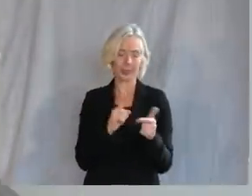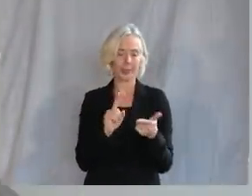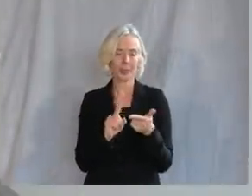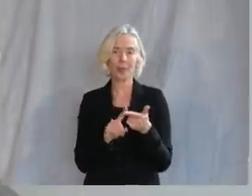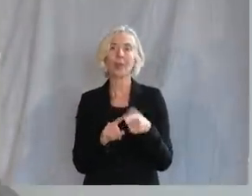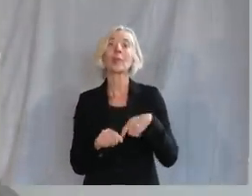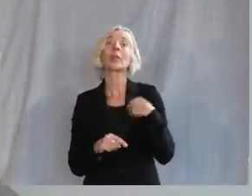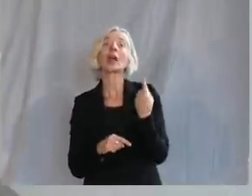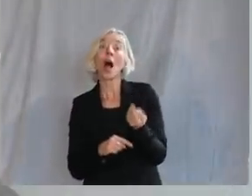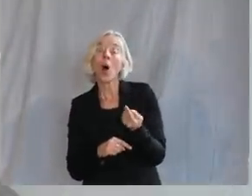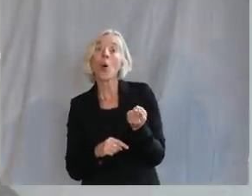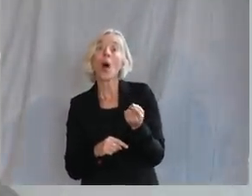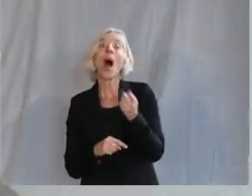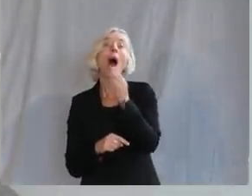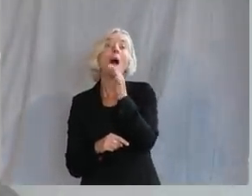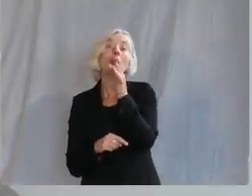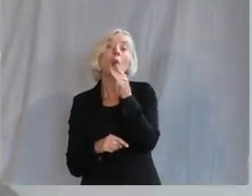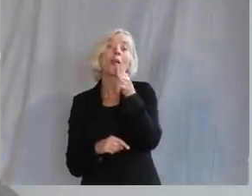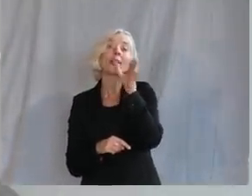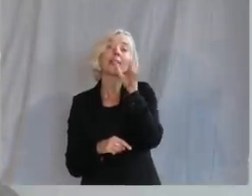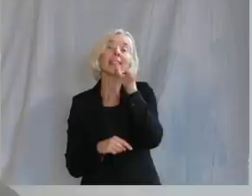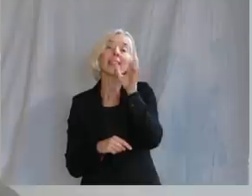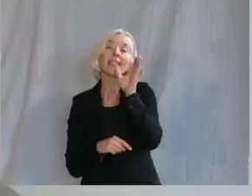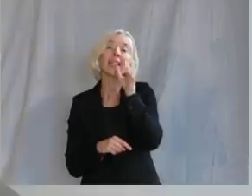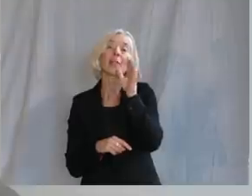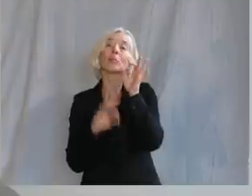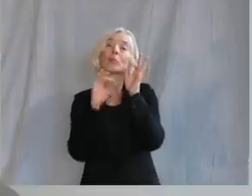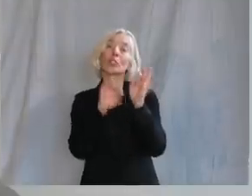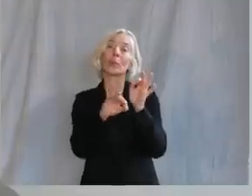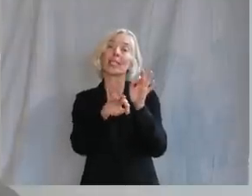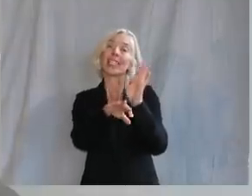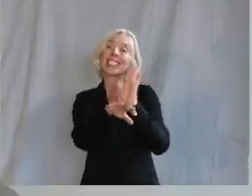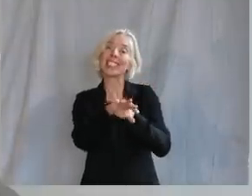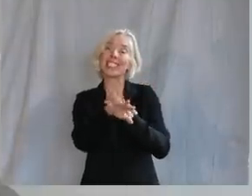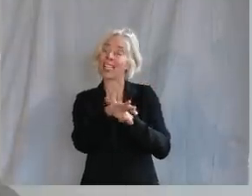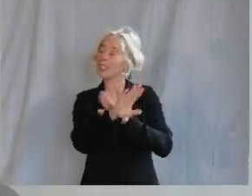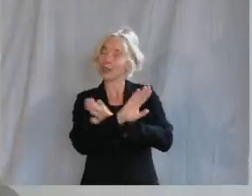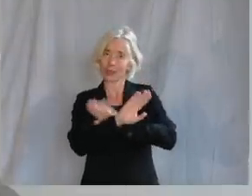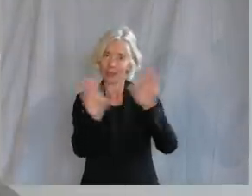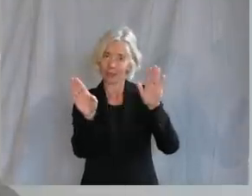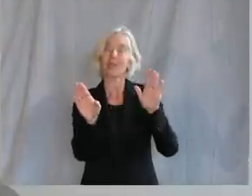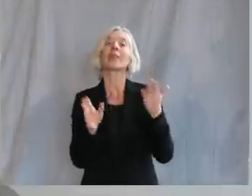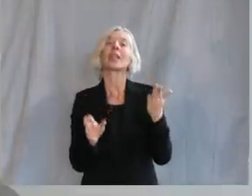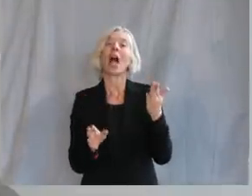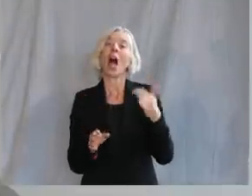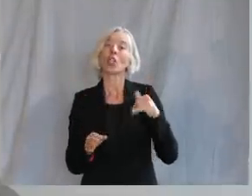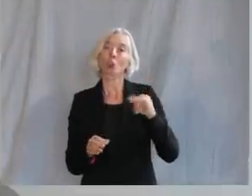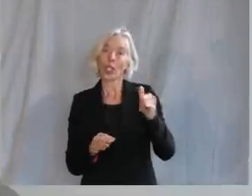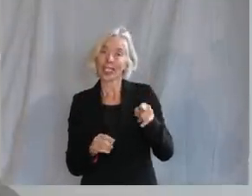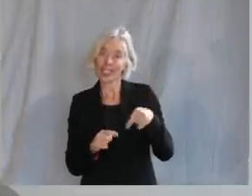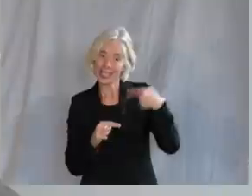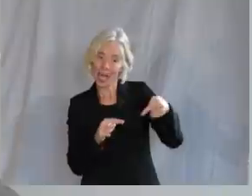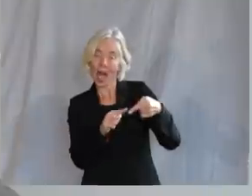auf folgenden öffentlichen Plätzen, Orten und Anlagen am Donnerstag, den 15.10., am Freitag,